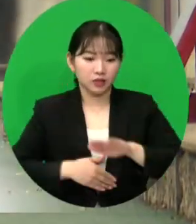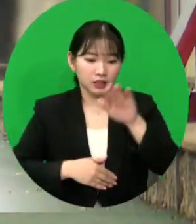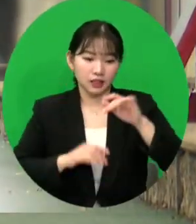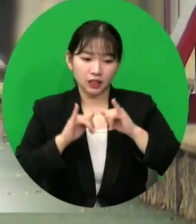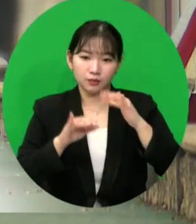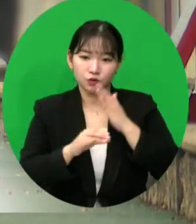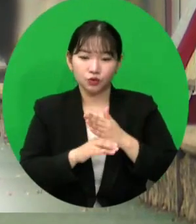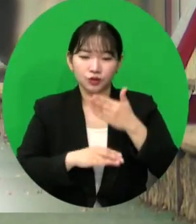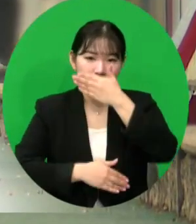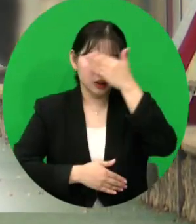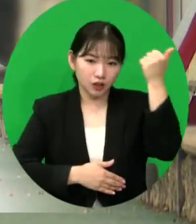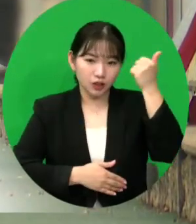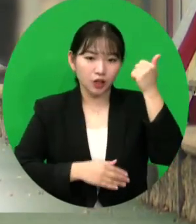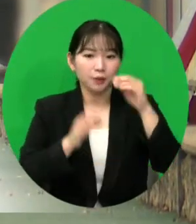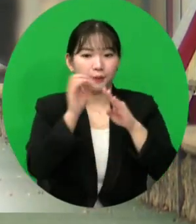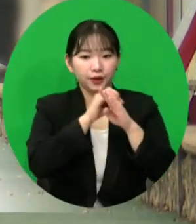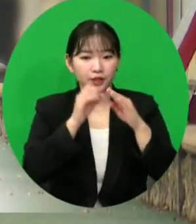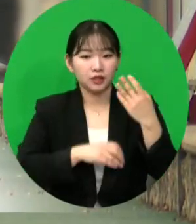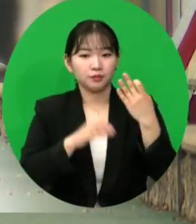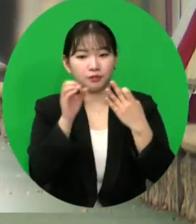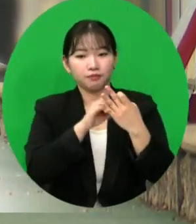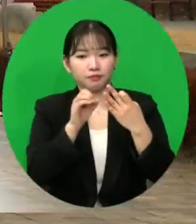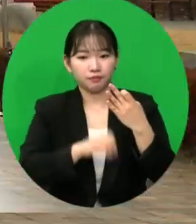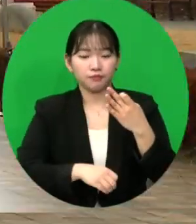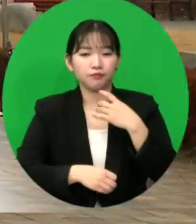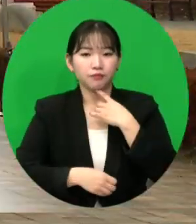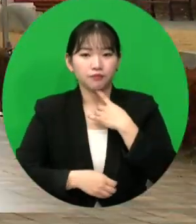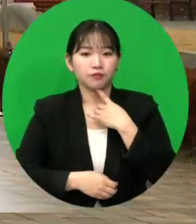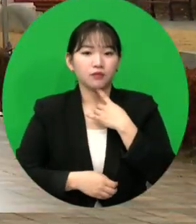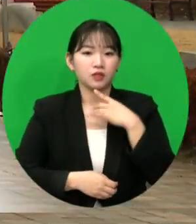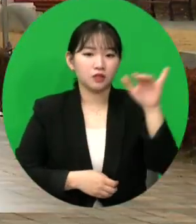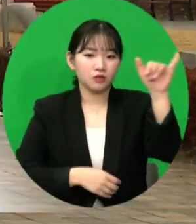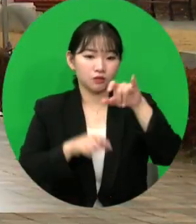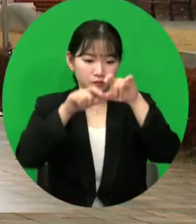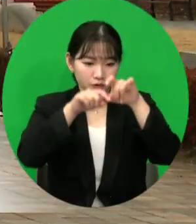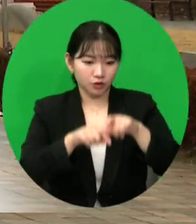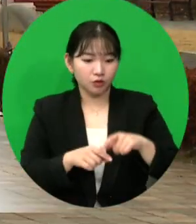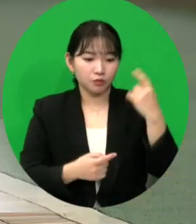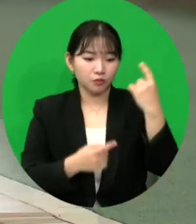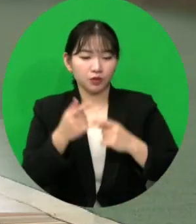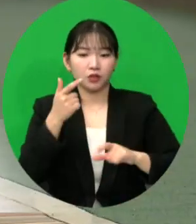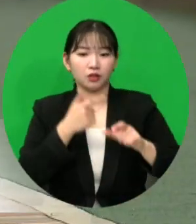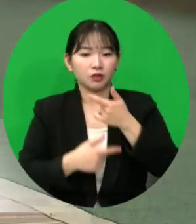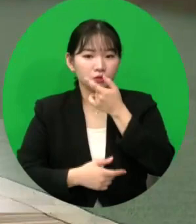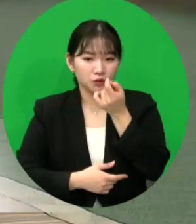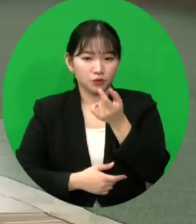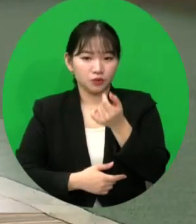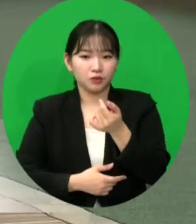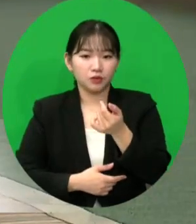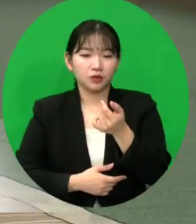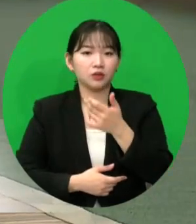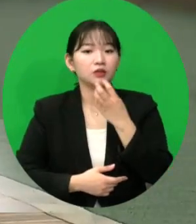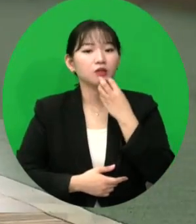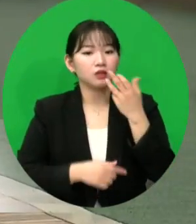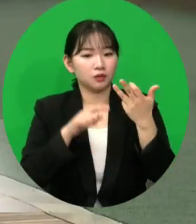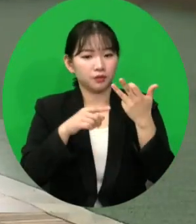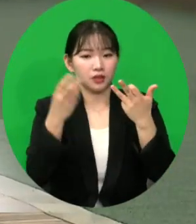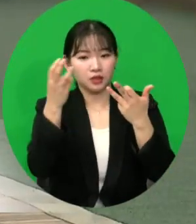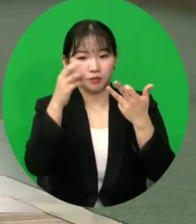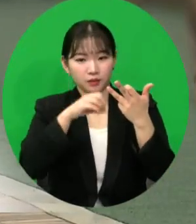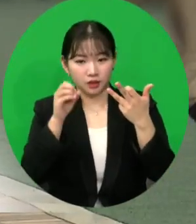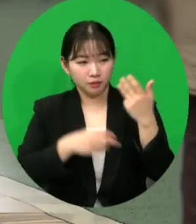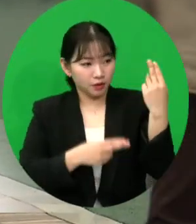인구에서 청년이 차지하는 비율도 14% 수준으로 전국 평균에 미치지 못하고 서울 18.3%에